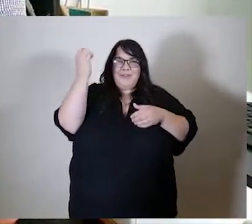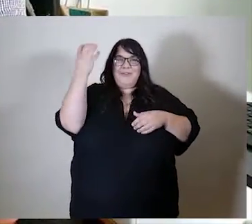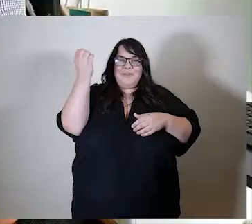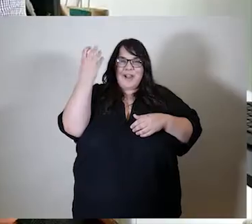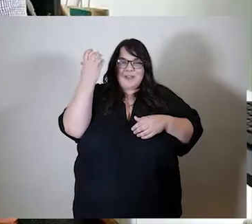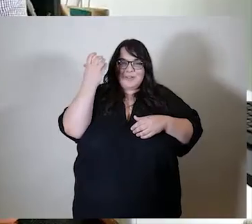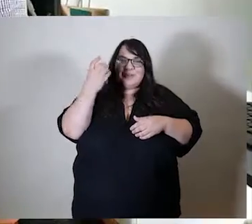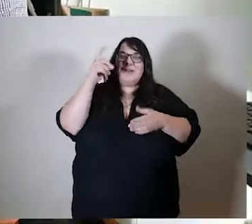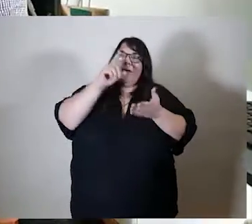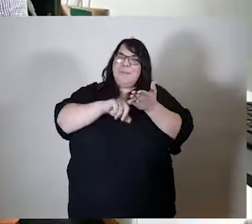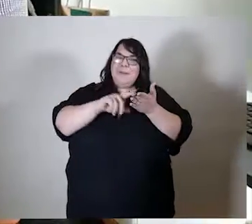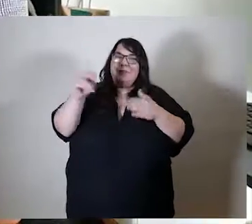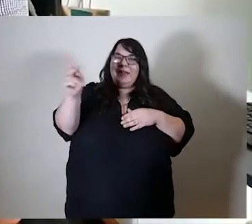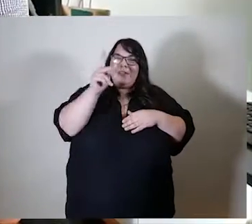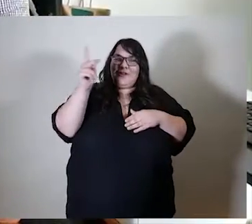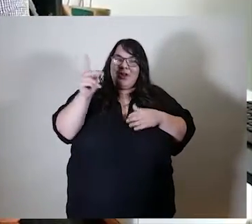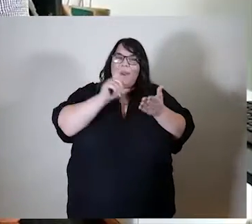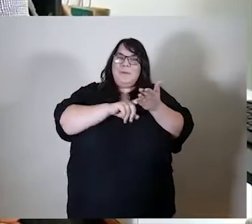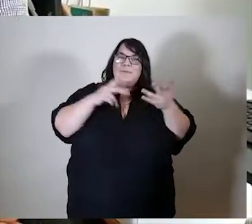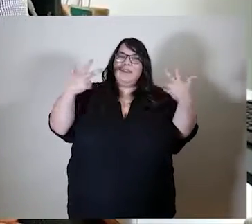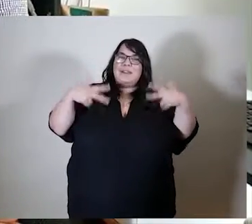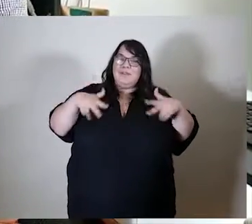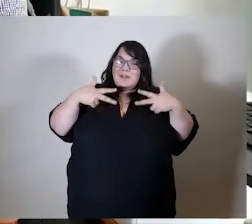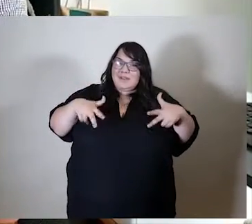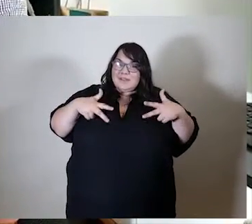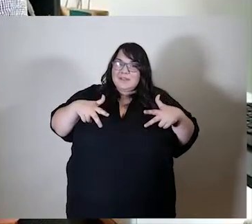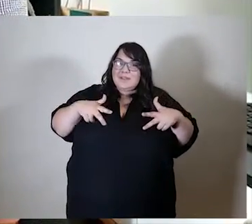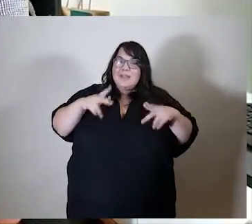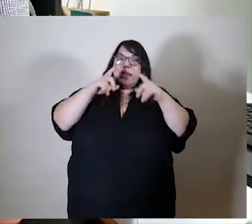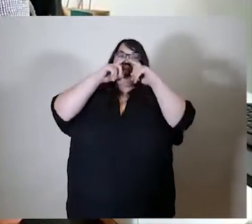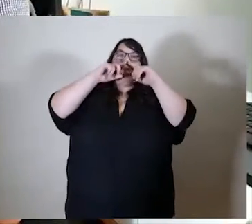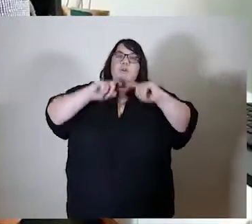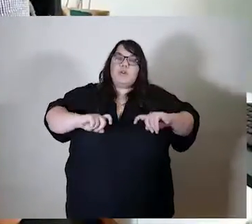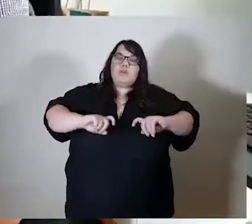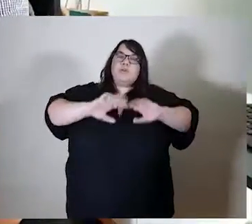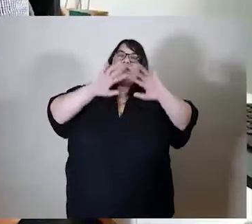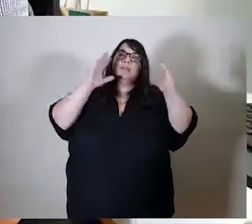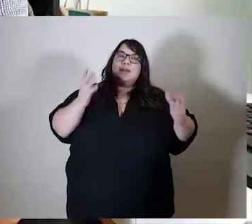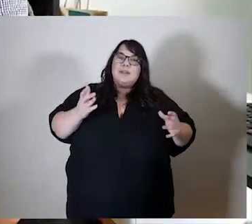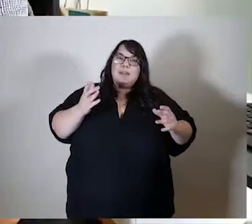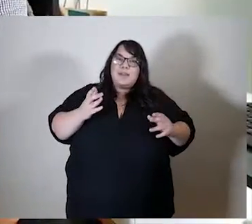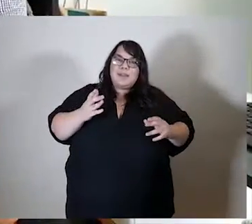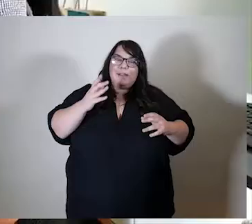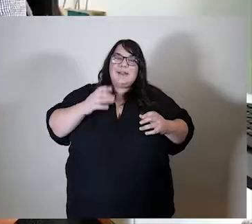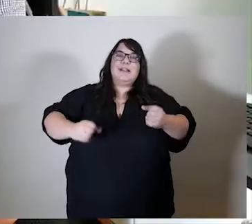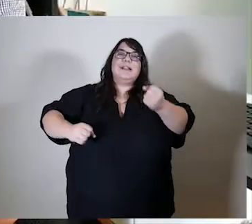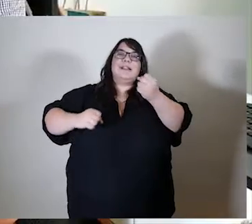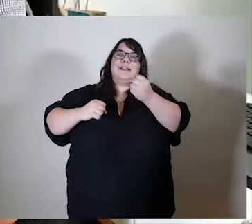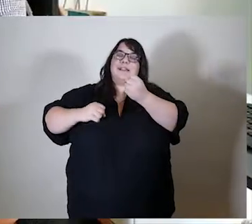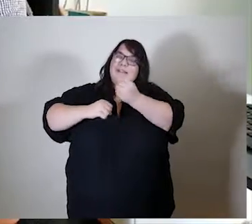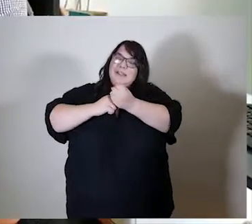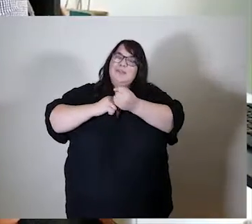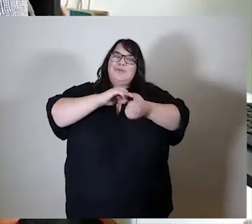Φάρος θέλει να δώσει το μήνυμα ότι και η κοινωνία και η πολιτεία έχουν την υποχρέωση να στηρίξουν το έργο